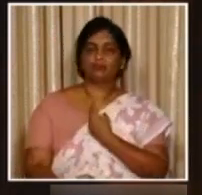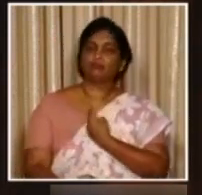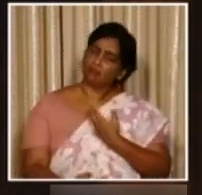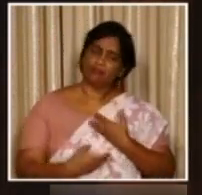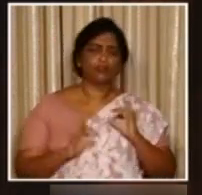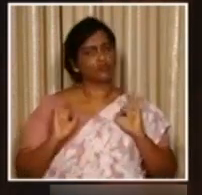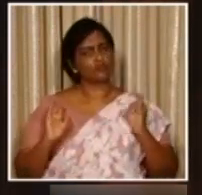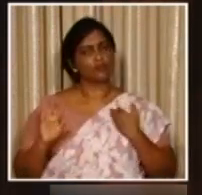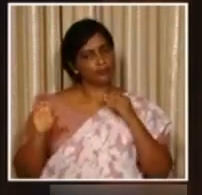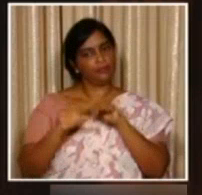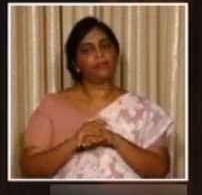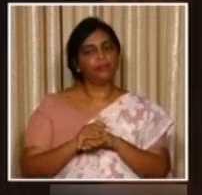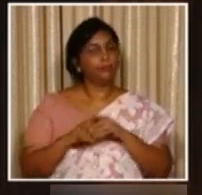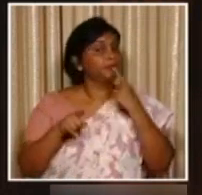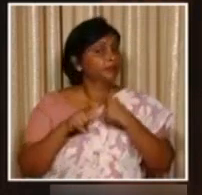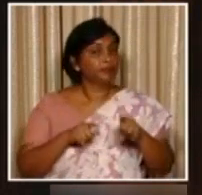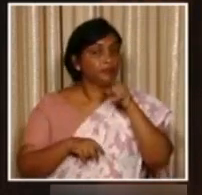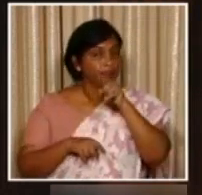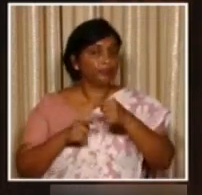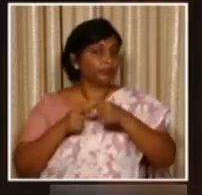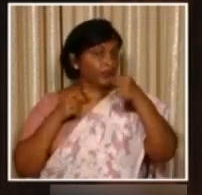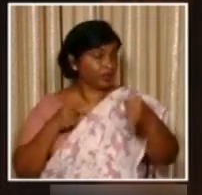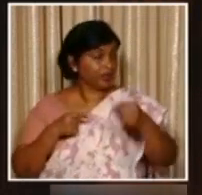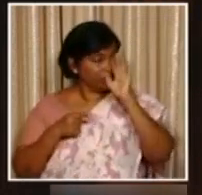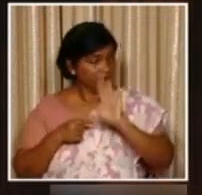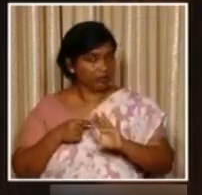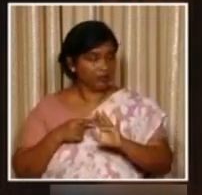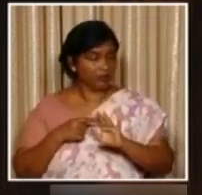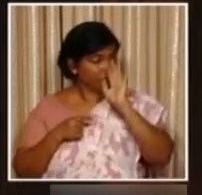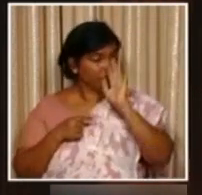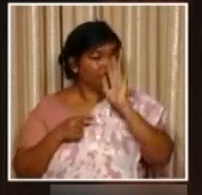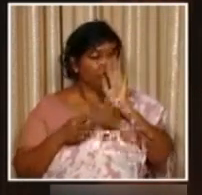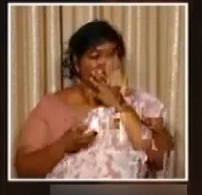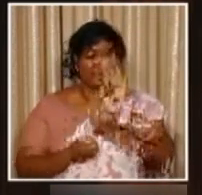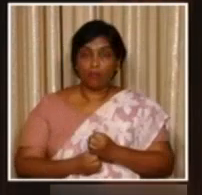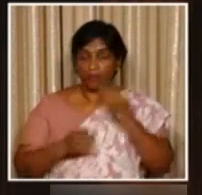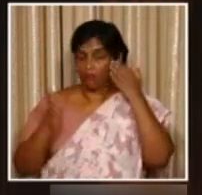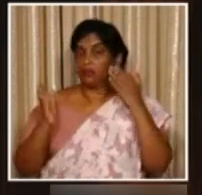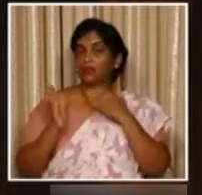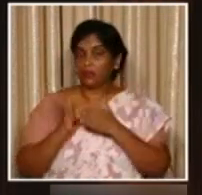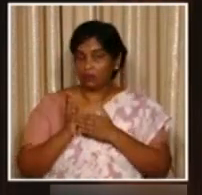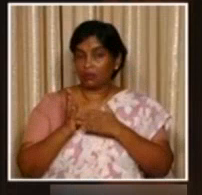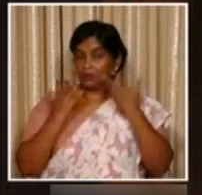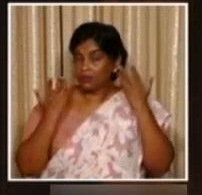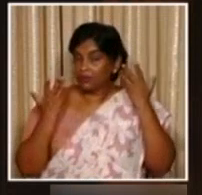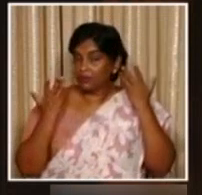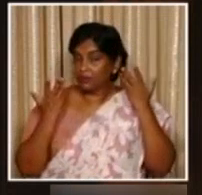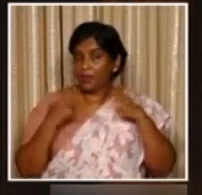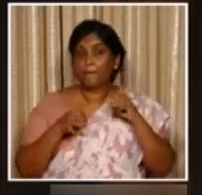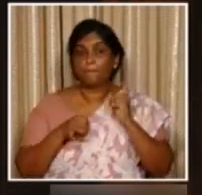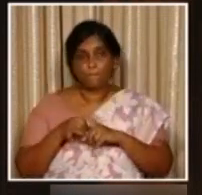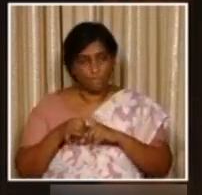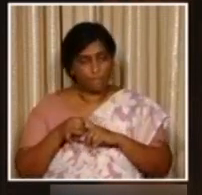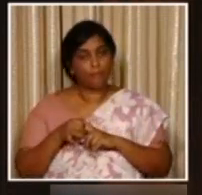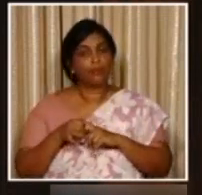Bomba Prahari Siduela Avasan. Illa Su Janadi Patiria, Obey Naika at Bale then Idripatuna. Miss Il Amata Kerla. Bolanda Adaha Sidripatiri